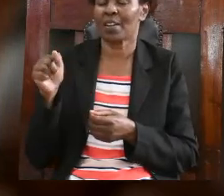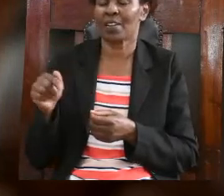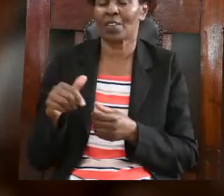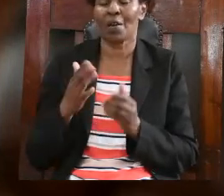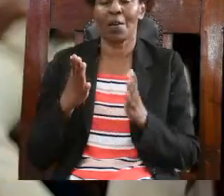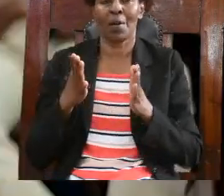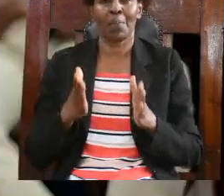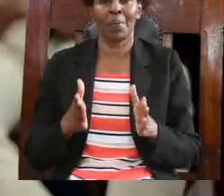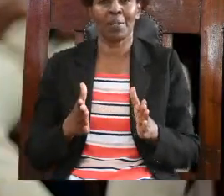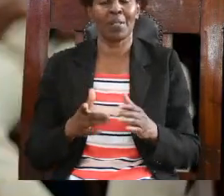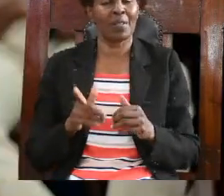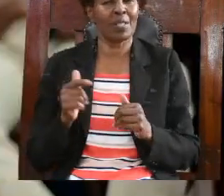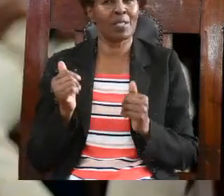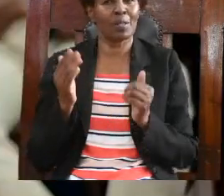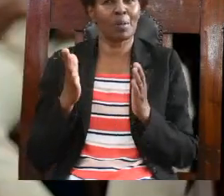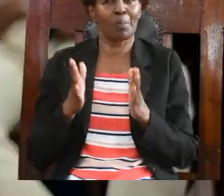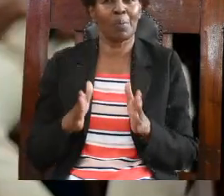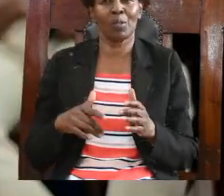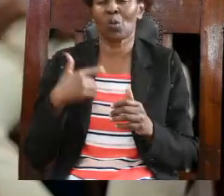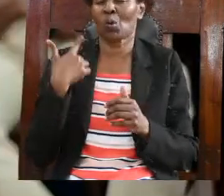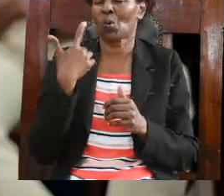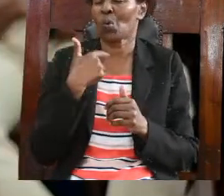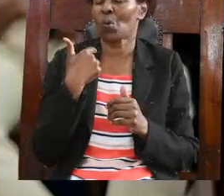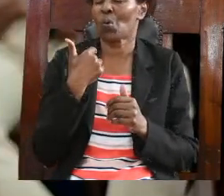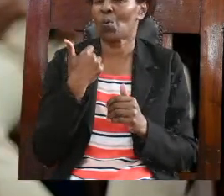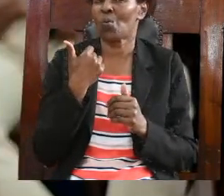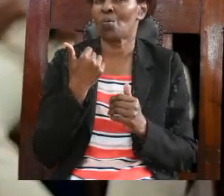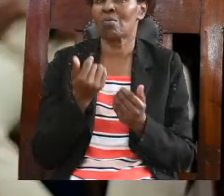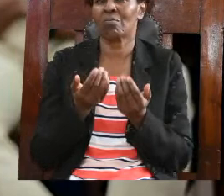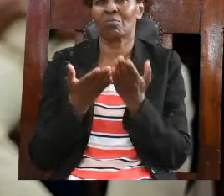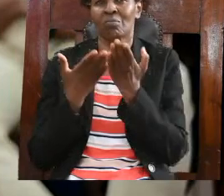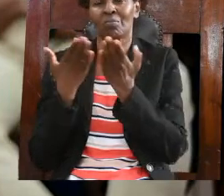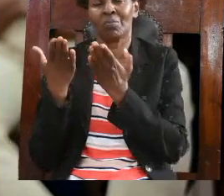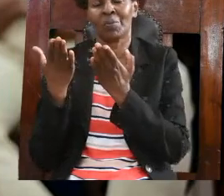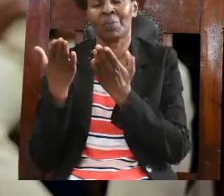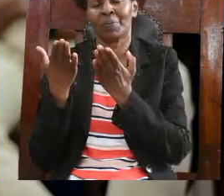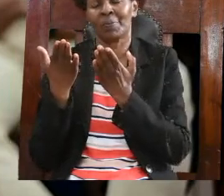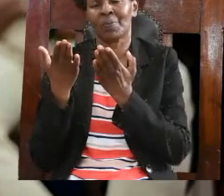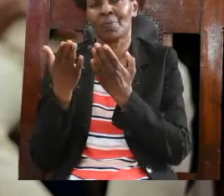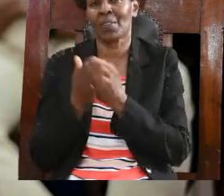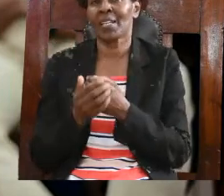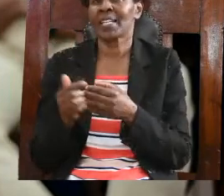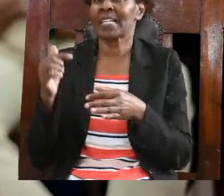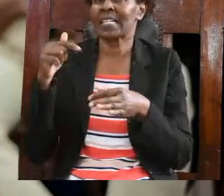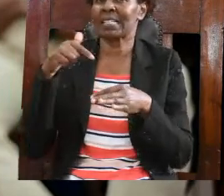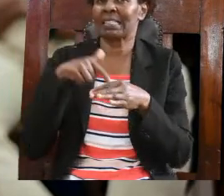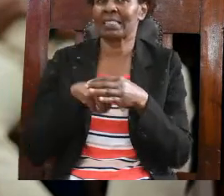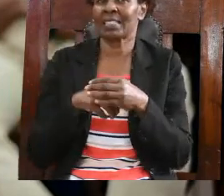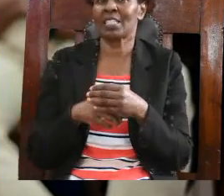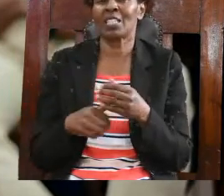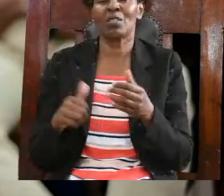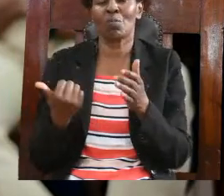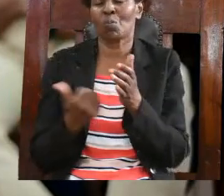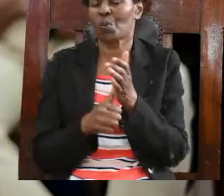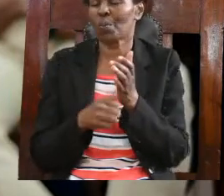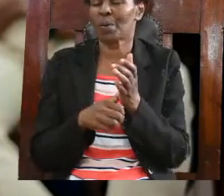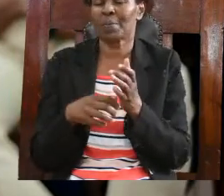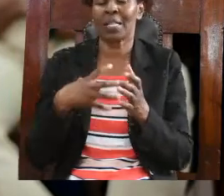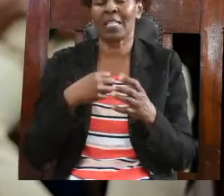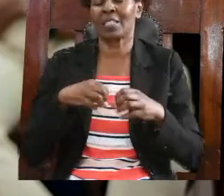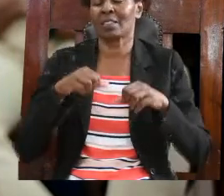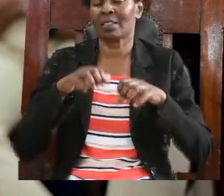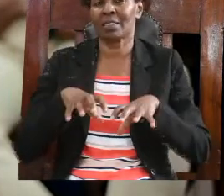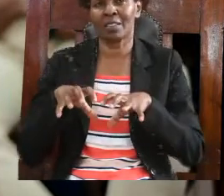ya kwamba huyu ni mtu ambaye alijitoa, mtu ambaye aliingia katika shida na matatizo,